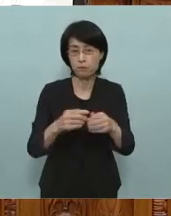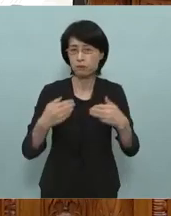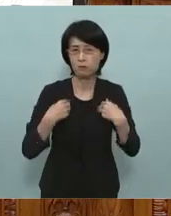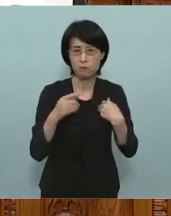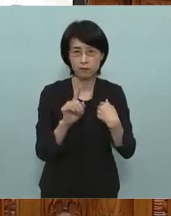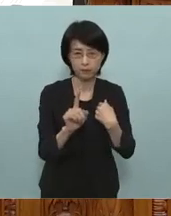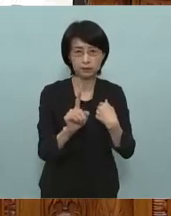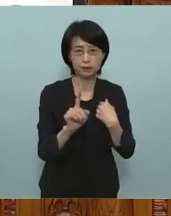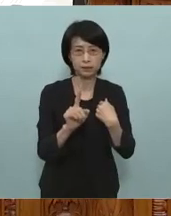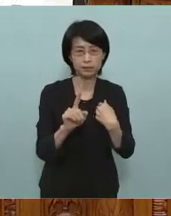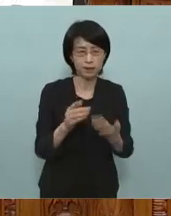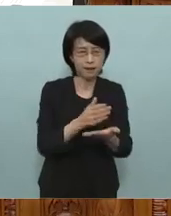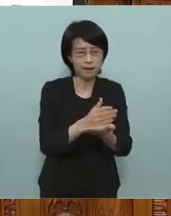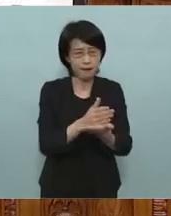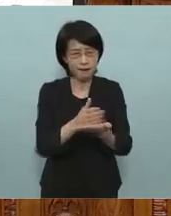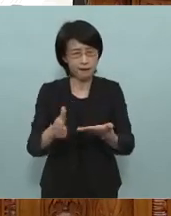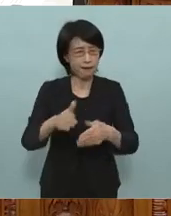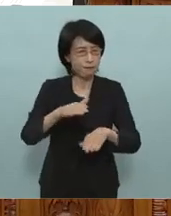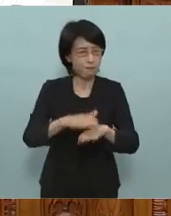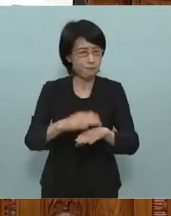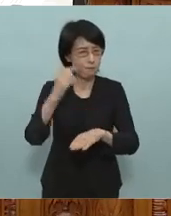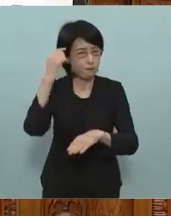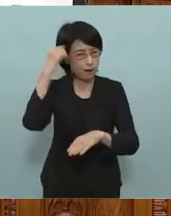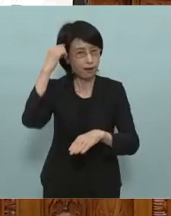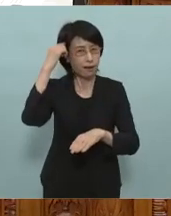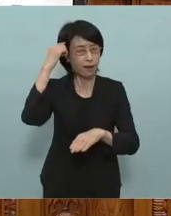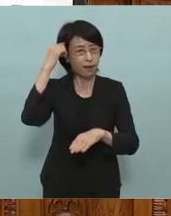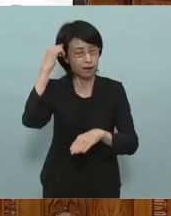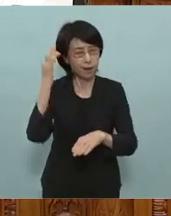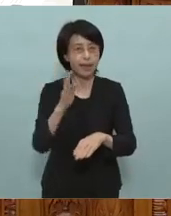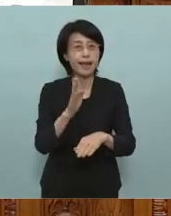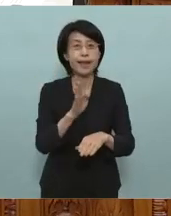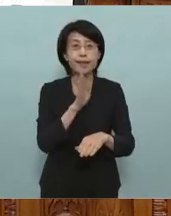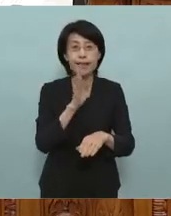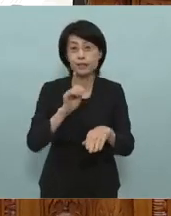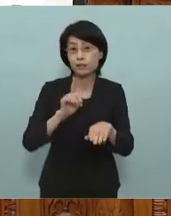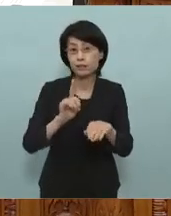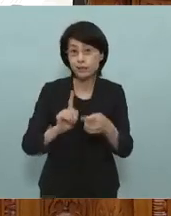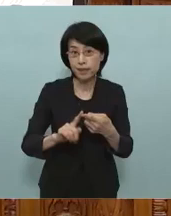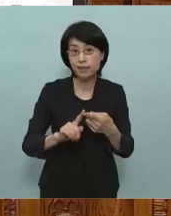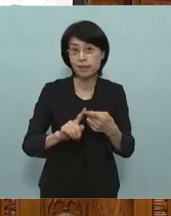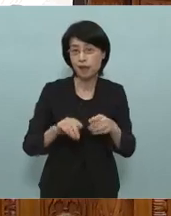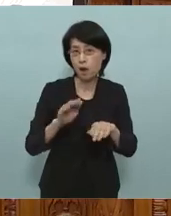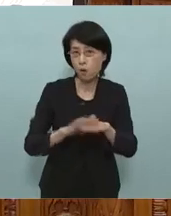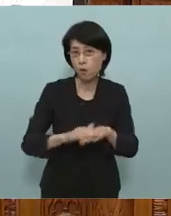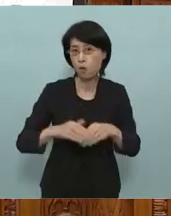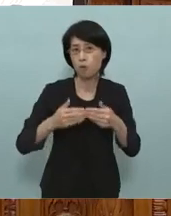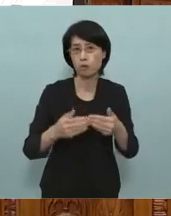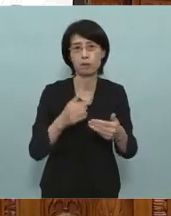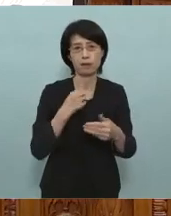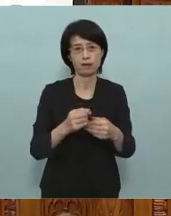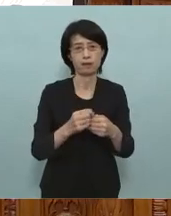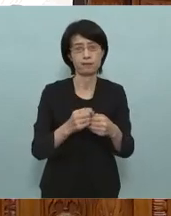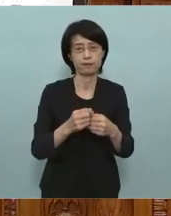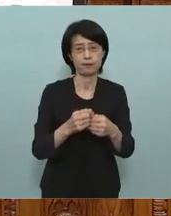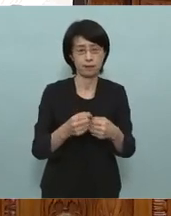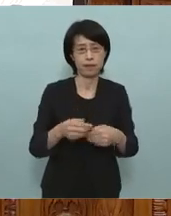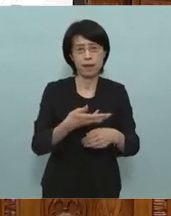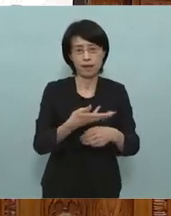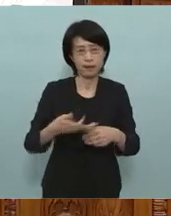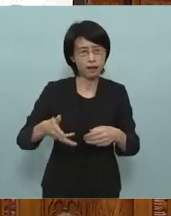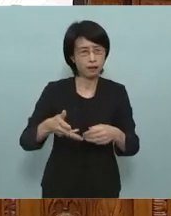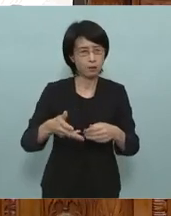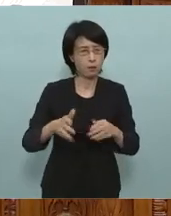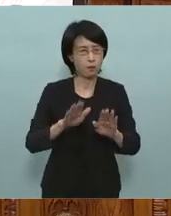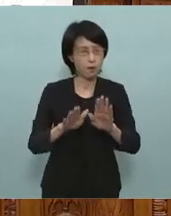かあらゆる選択肢を排除せず現実的な検討を加速します合わせて海上保安能力